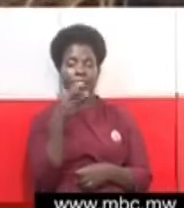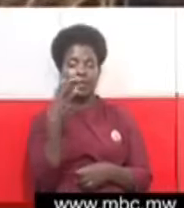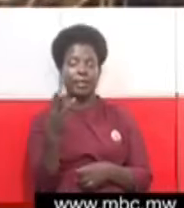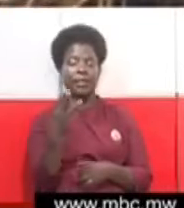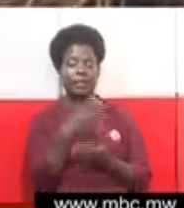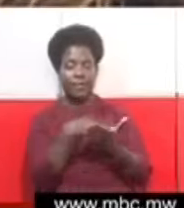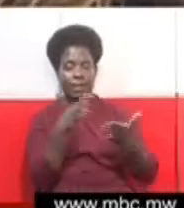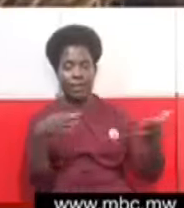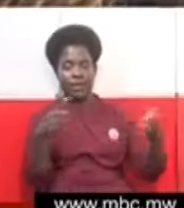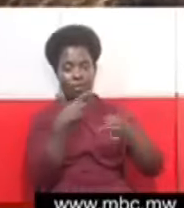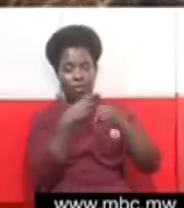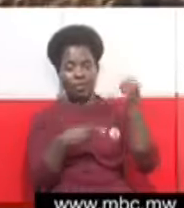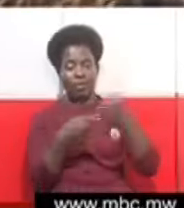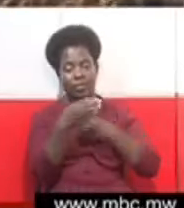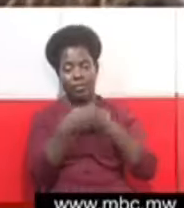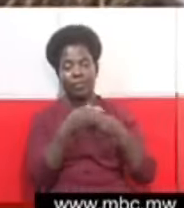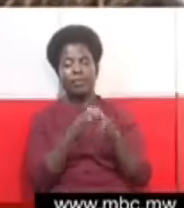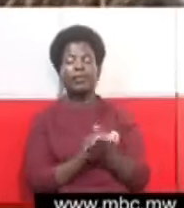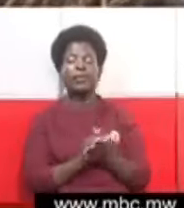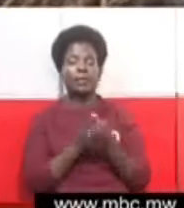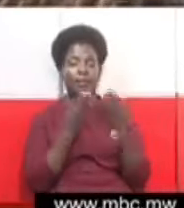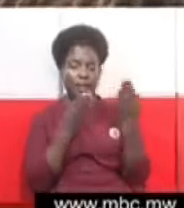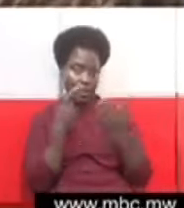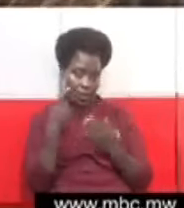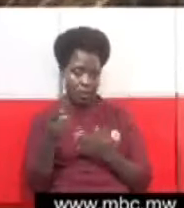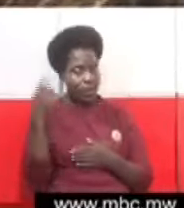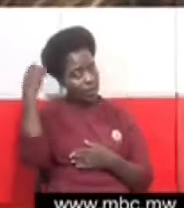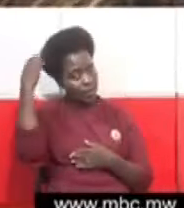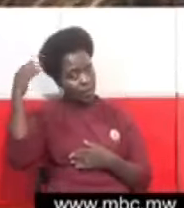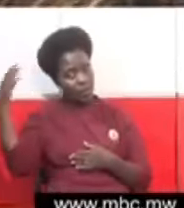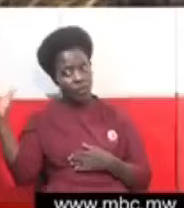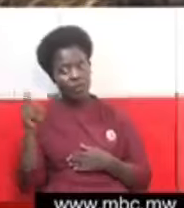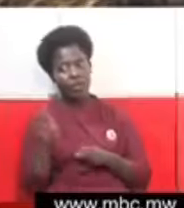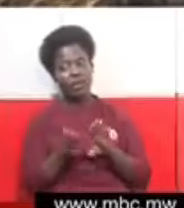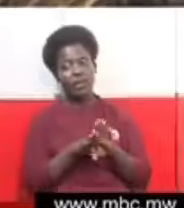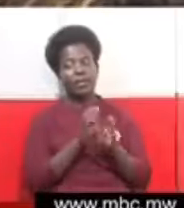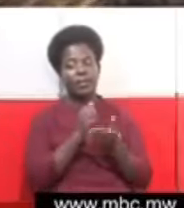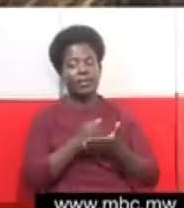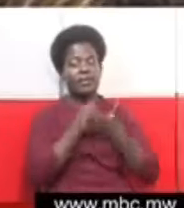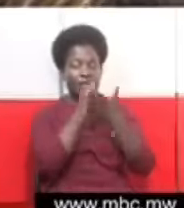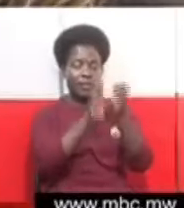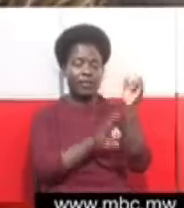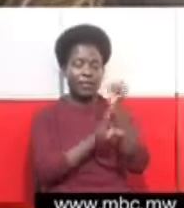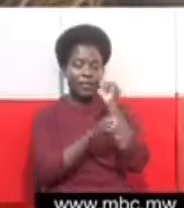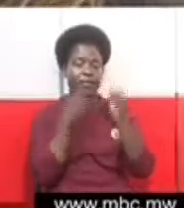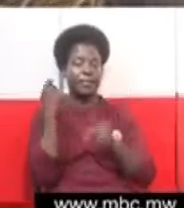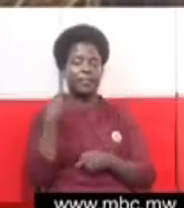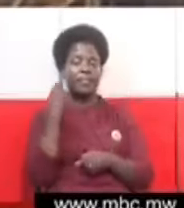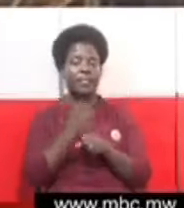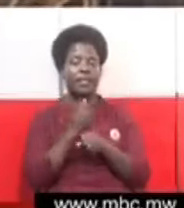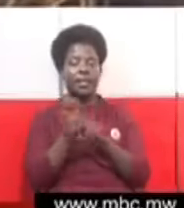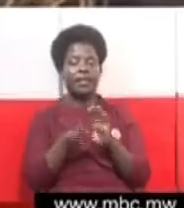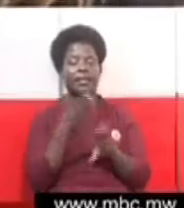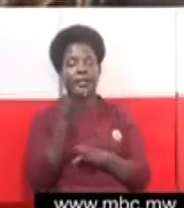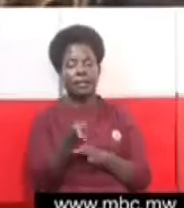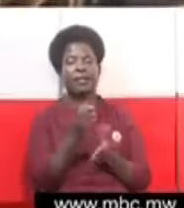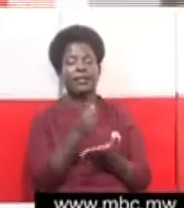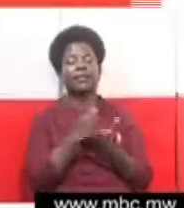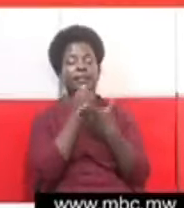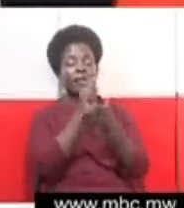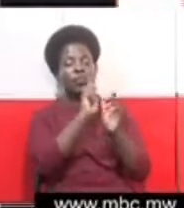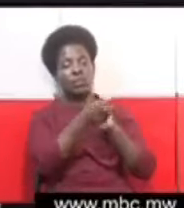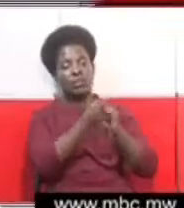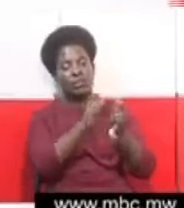$52.3 million zomwe ndi pafupifupi $91 billion kwacha kuti zithandizire dziko la Malawi pa ntchito yolimbana ndi kusintha